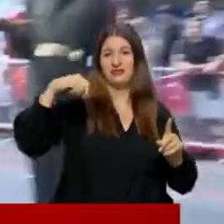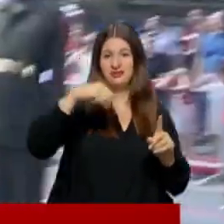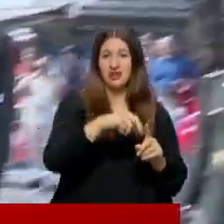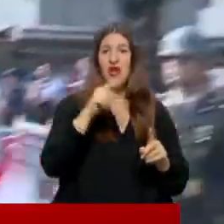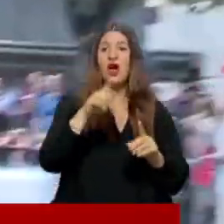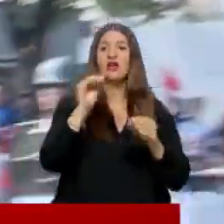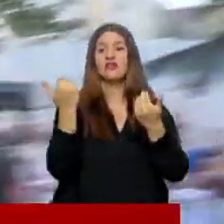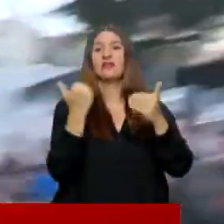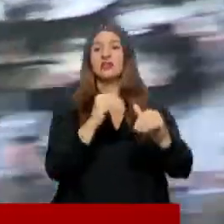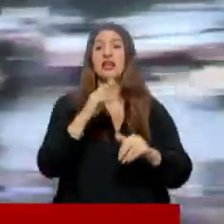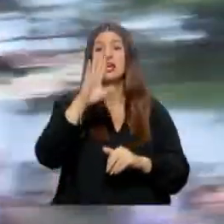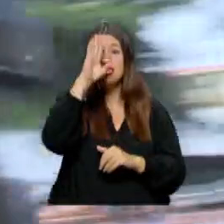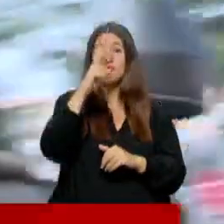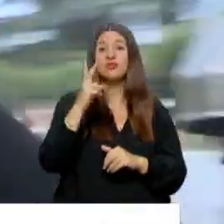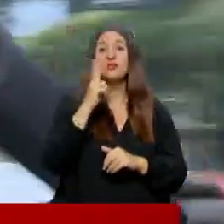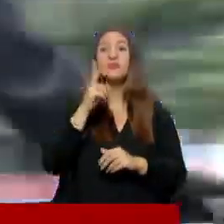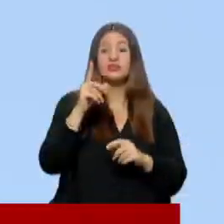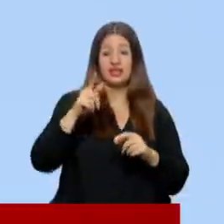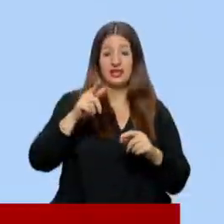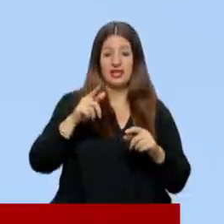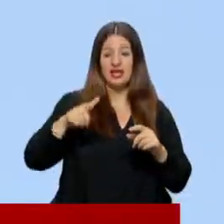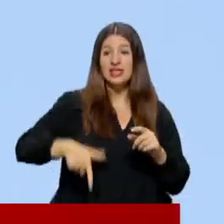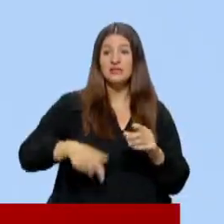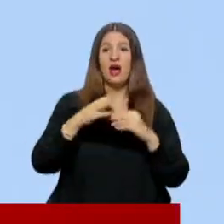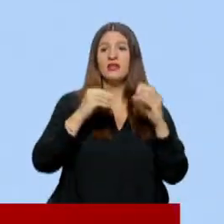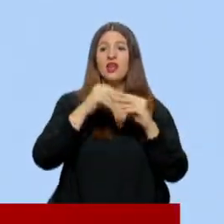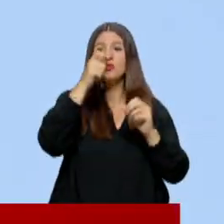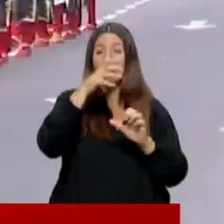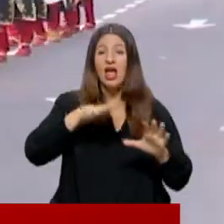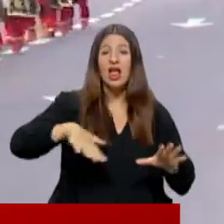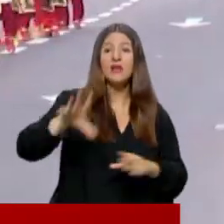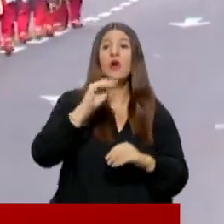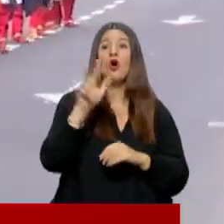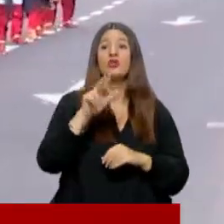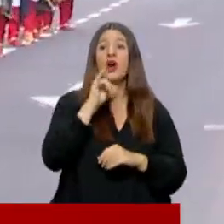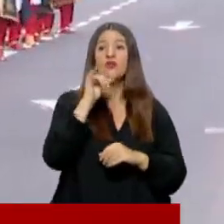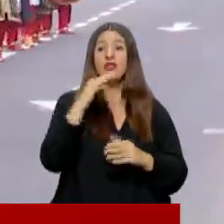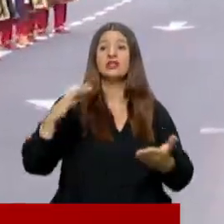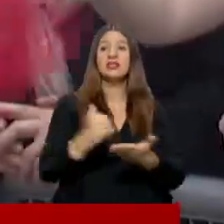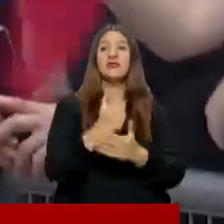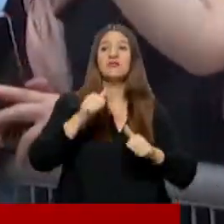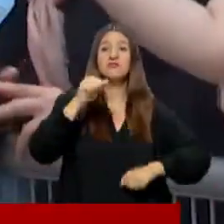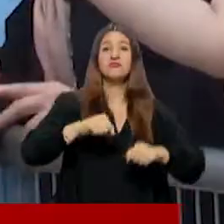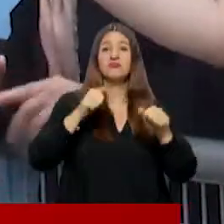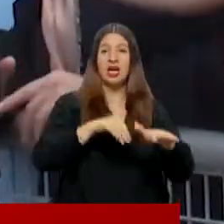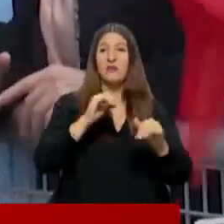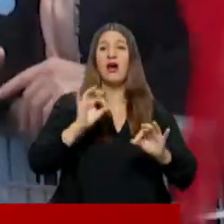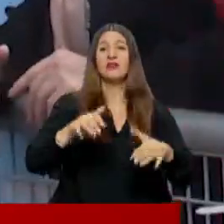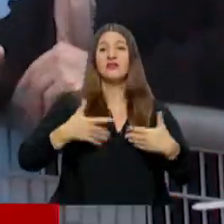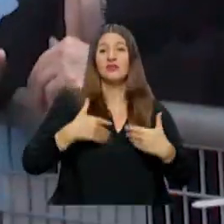destekti. İstanbul, Samsun, İzmir, Adana, Türkiye'nin dört bir yanında 30 Ağustos Zafer Bayramı aynı coşkuyla kutlandı.